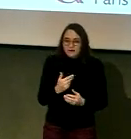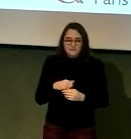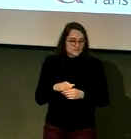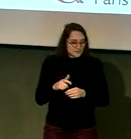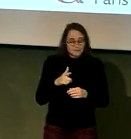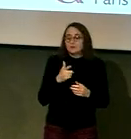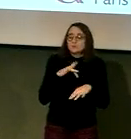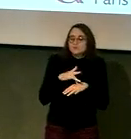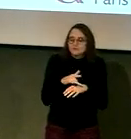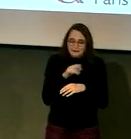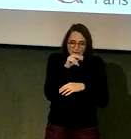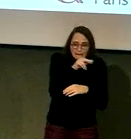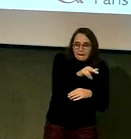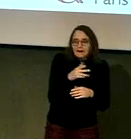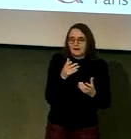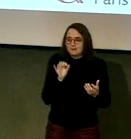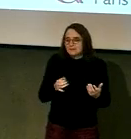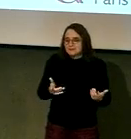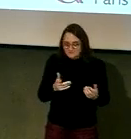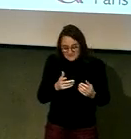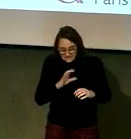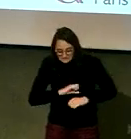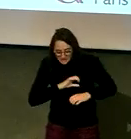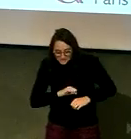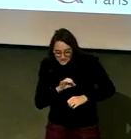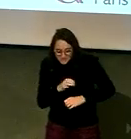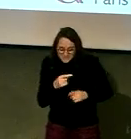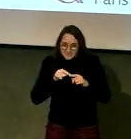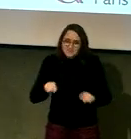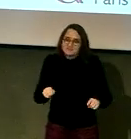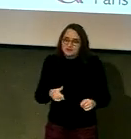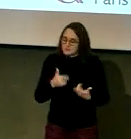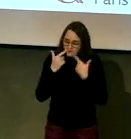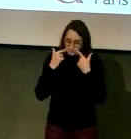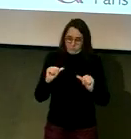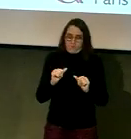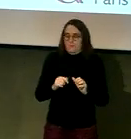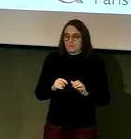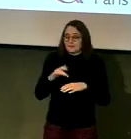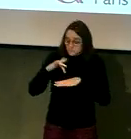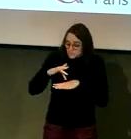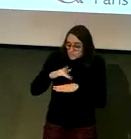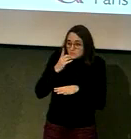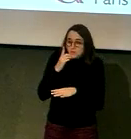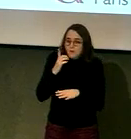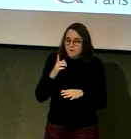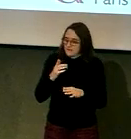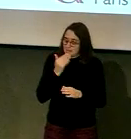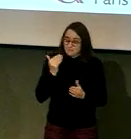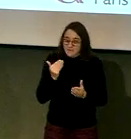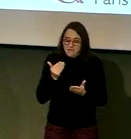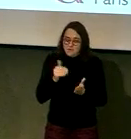des rats, et c'est pas pareil, mais on voit que la consommation, c'est mieux de recommander